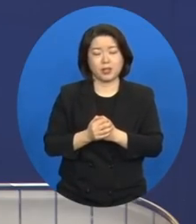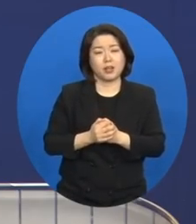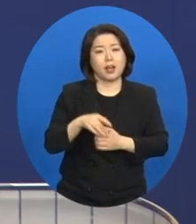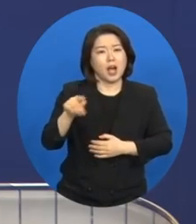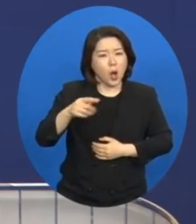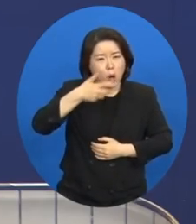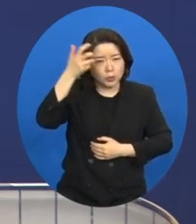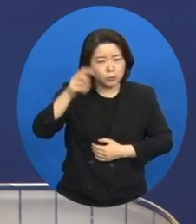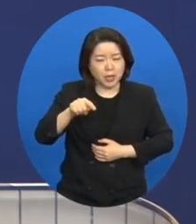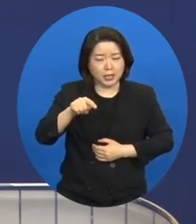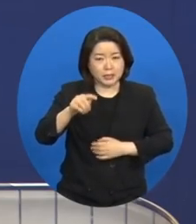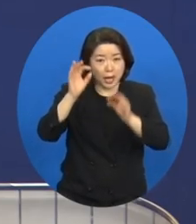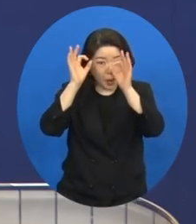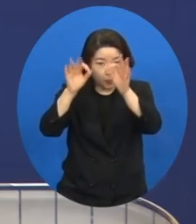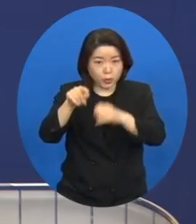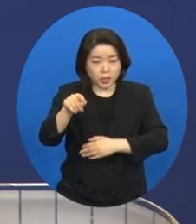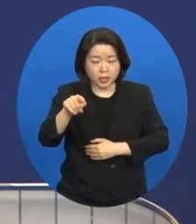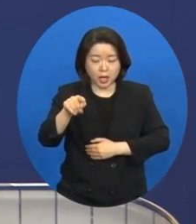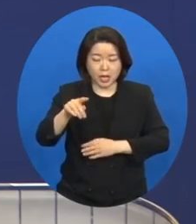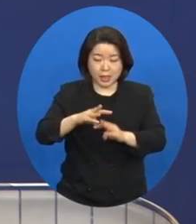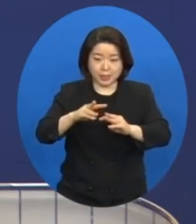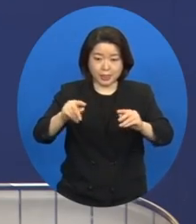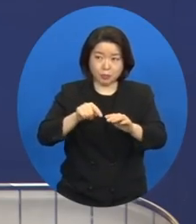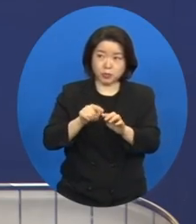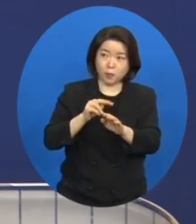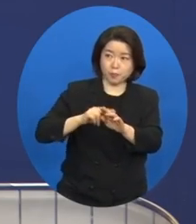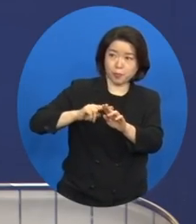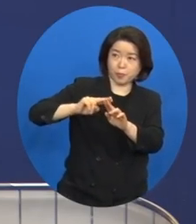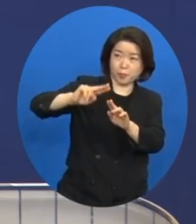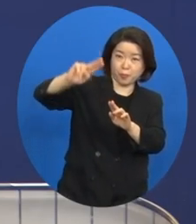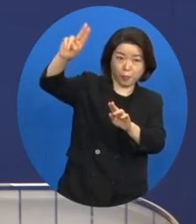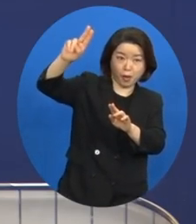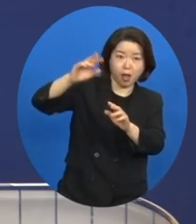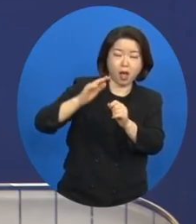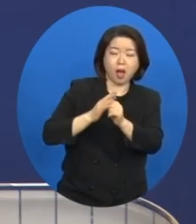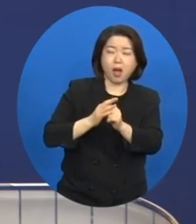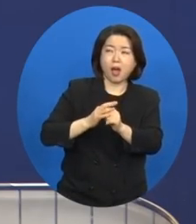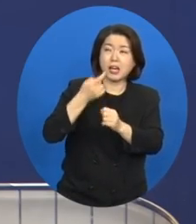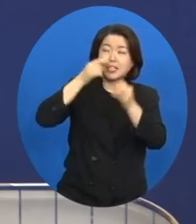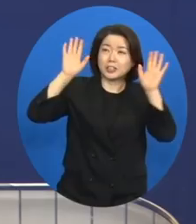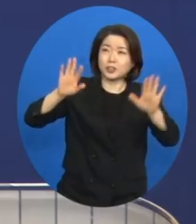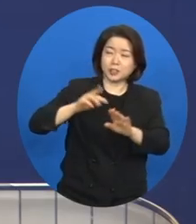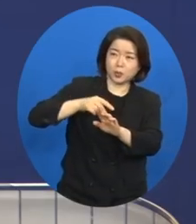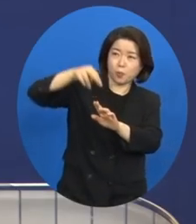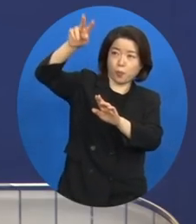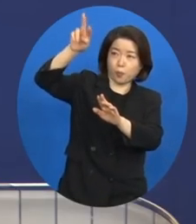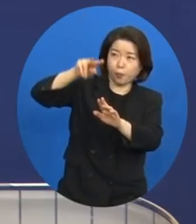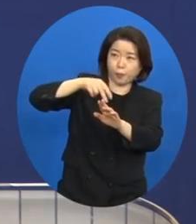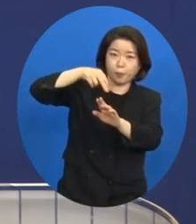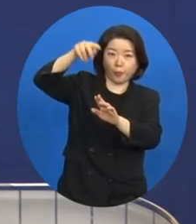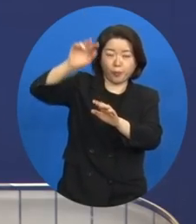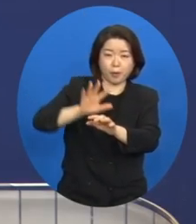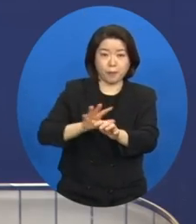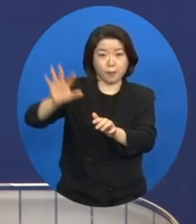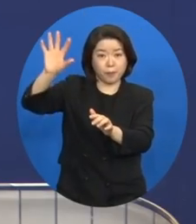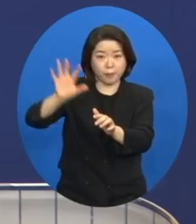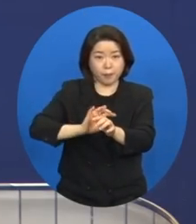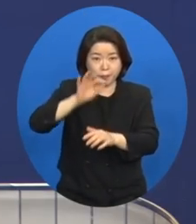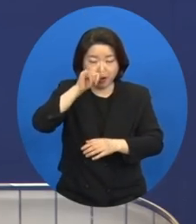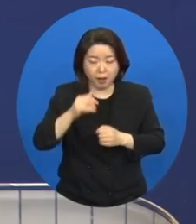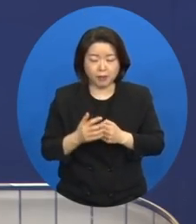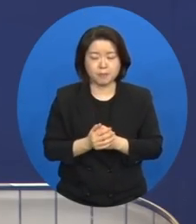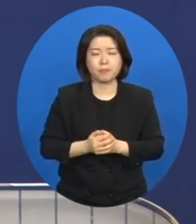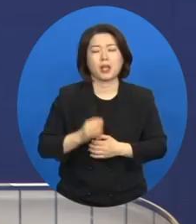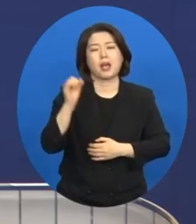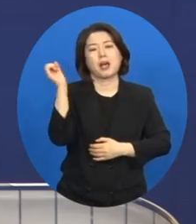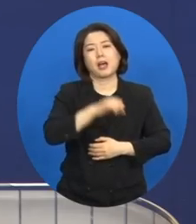땅에 층계가 있고 그 꼭대기가 하늘에 닿아 있고 하나님의 천사들이 그 층계를 오르락 내리락 하고 있었다. 17절에 이곳은